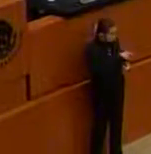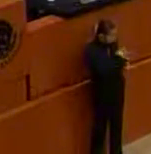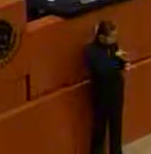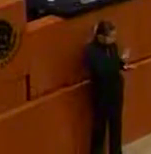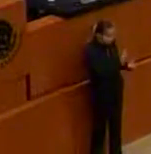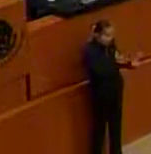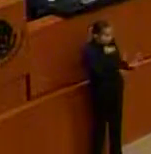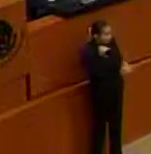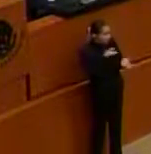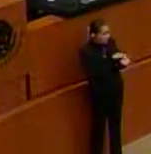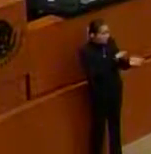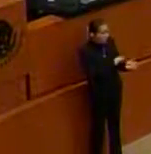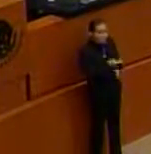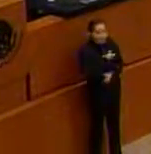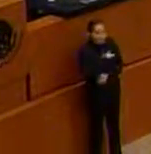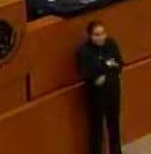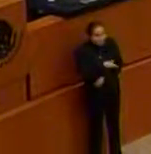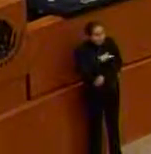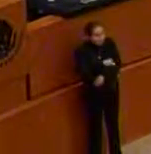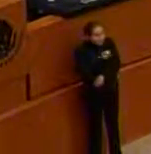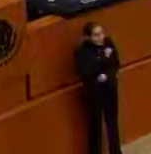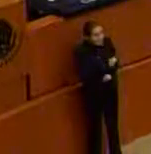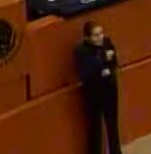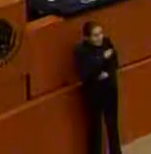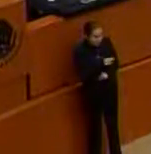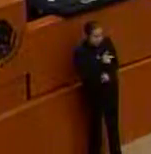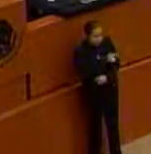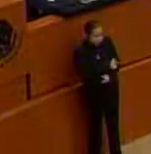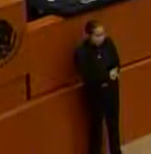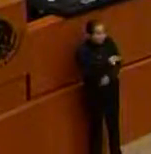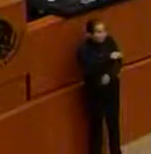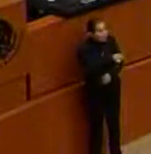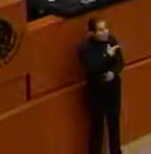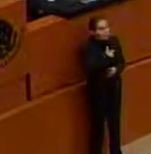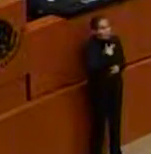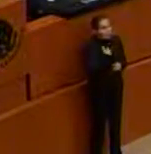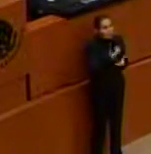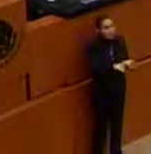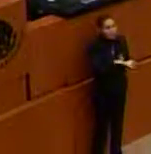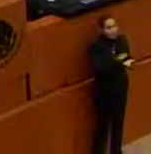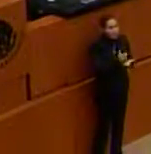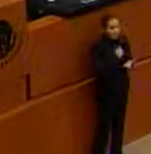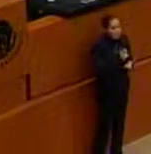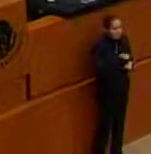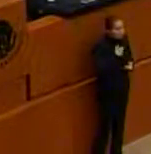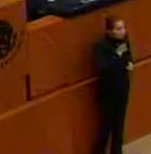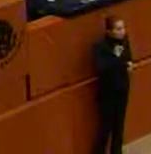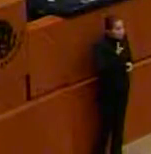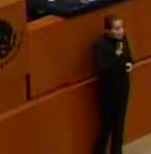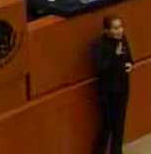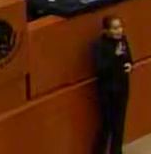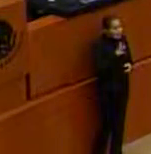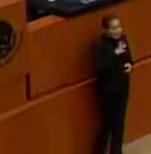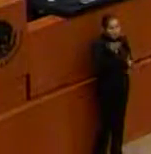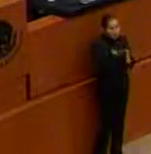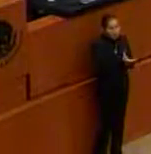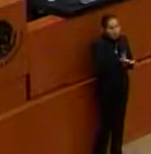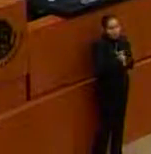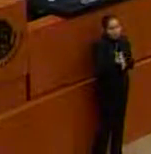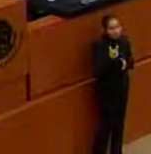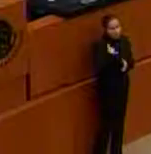population. La baisse du revenu des salariés et l'apparition d'indépendants précaires projetés